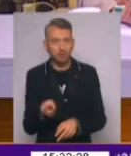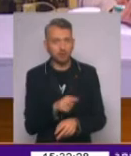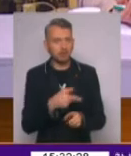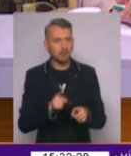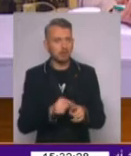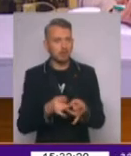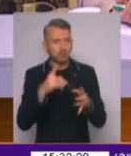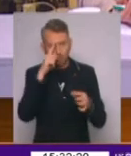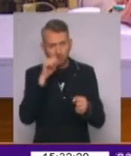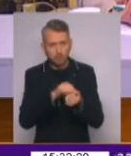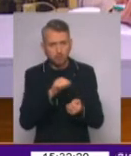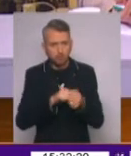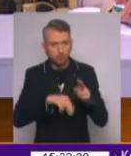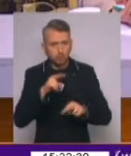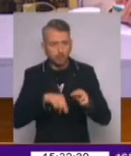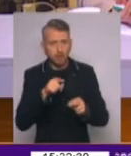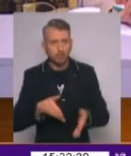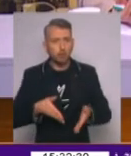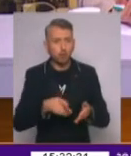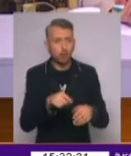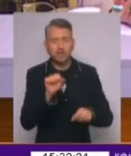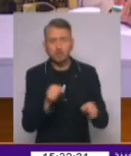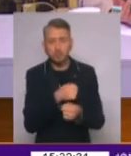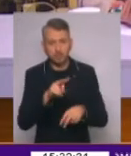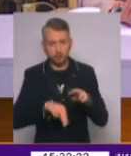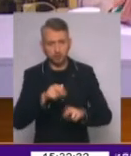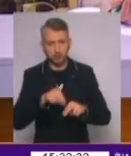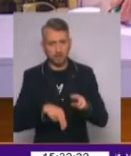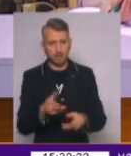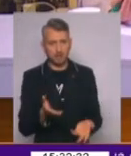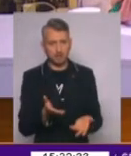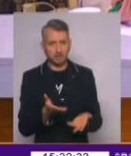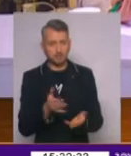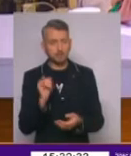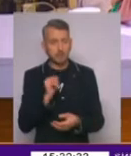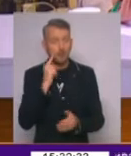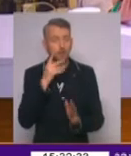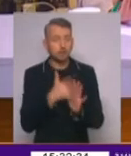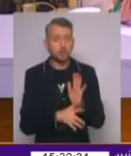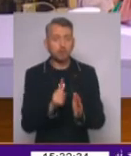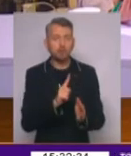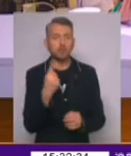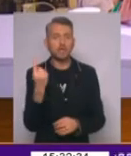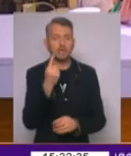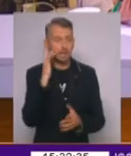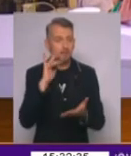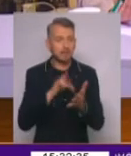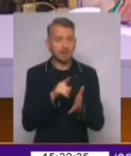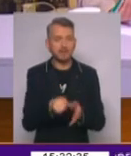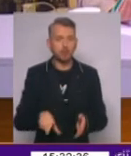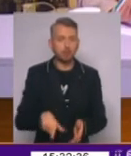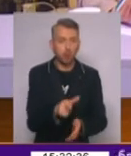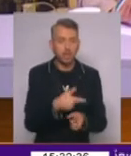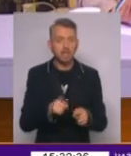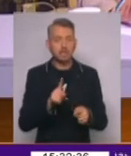просто безглуздо будувати там дорогу, її неможливо збудувати. І зрозуміло, що єдина мета цієї дороги